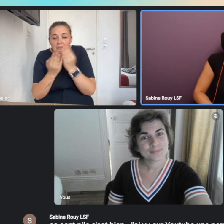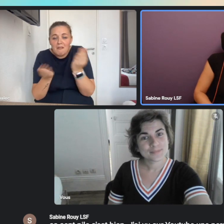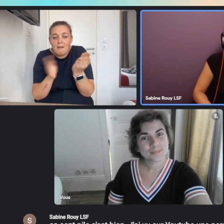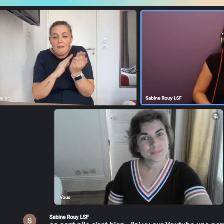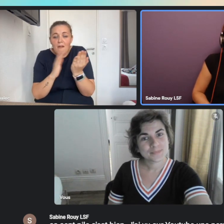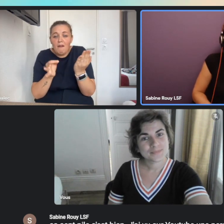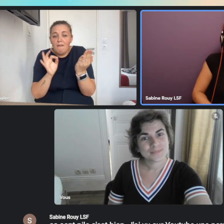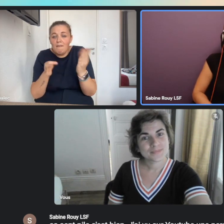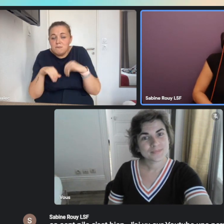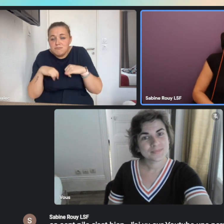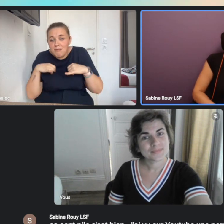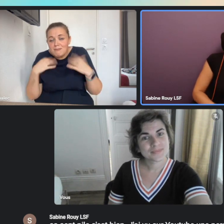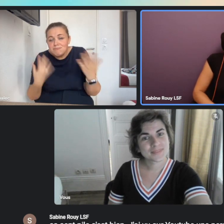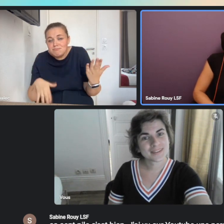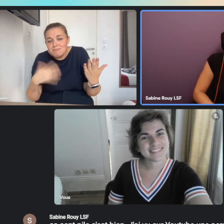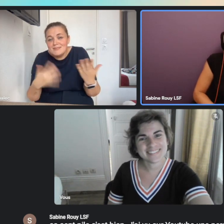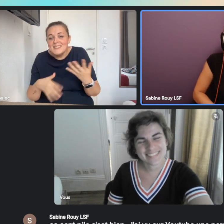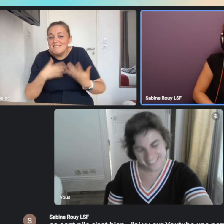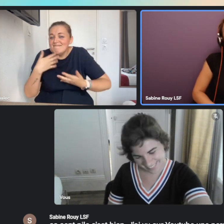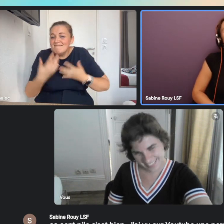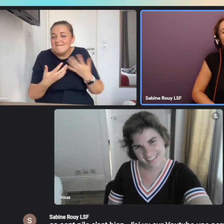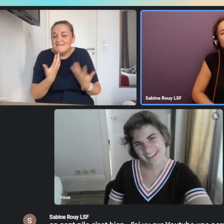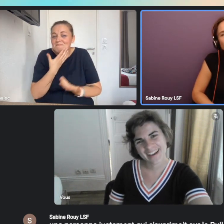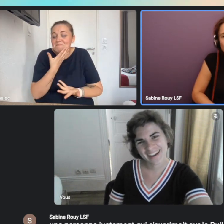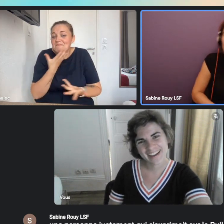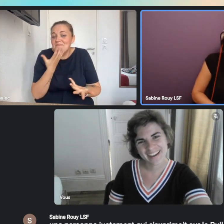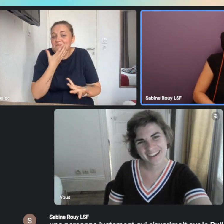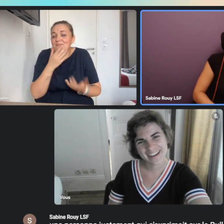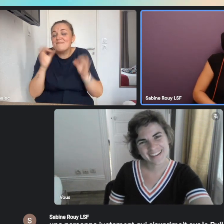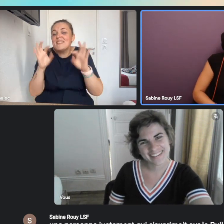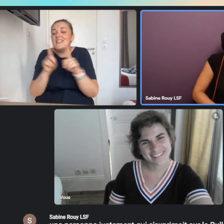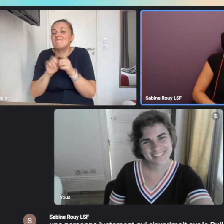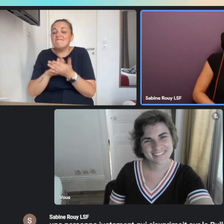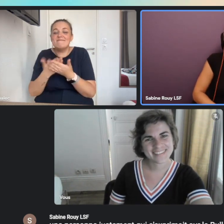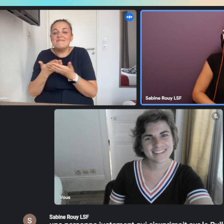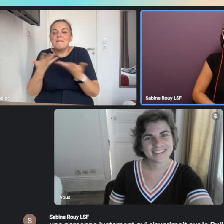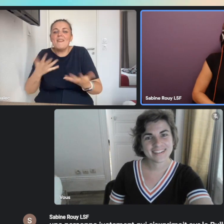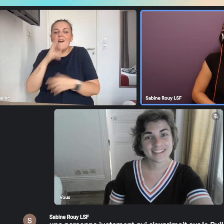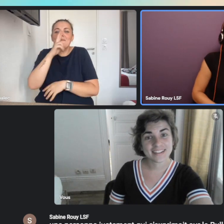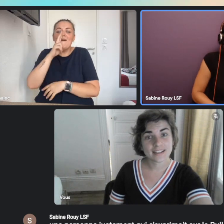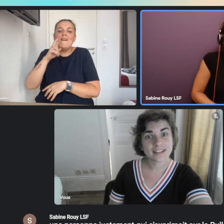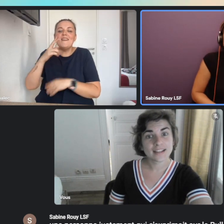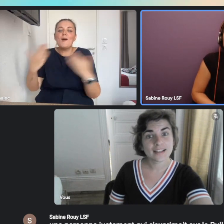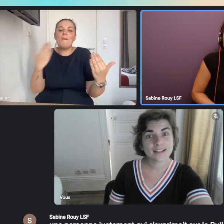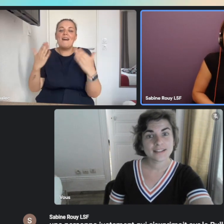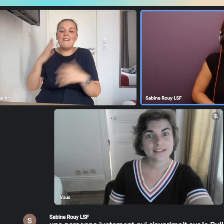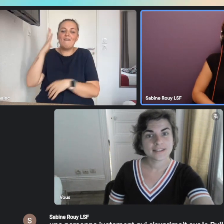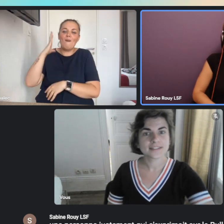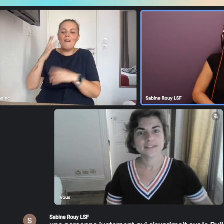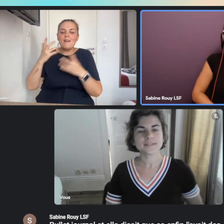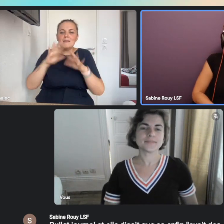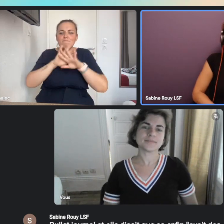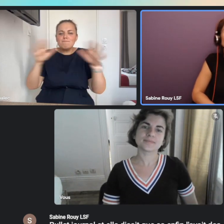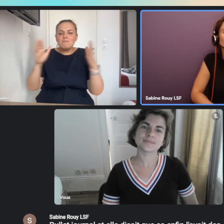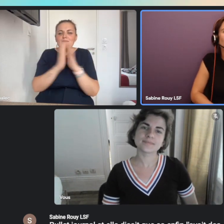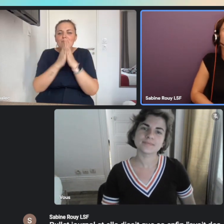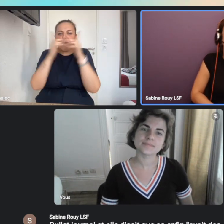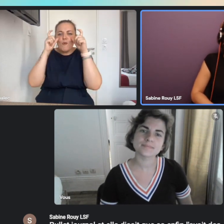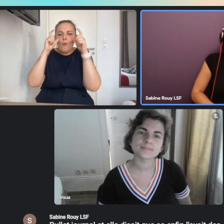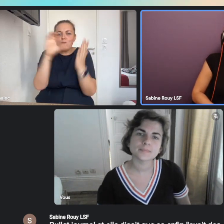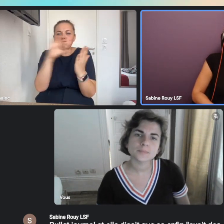elle retomber dessus et le refeuilleter: «Oh, quand j'étais jeune», un peu comme, enfin voilà, c'est